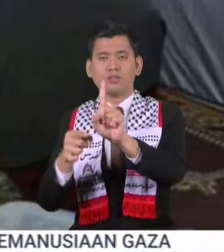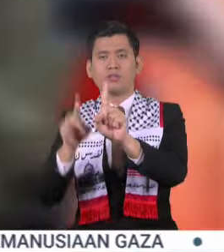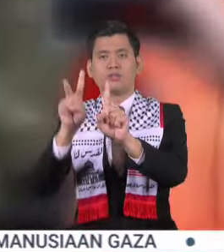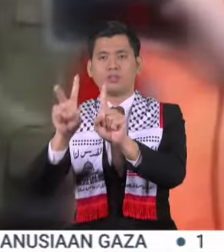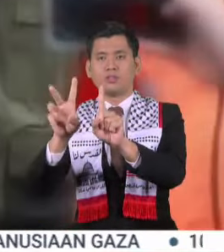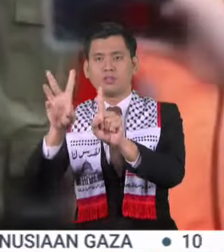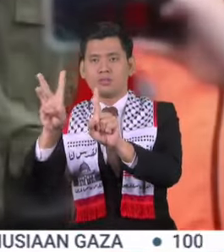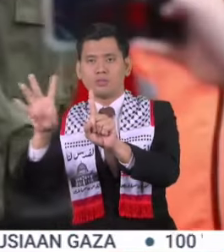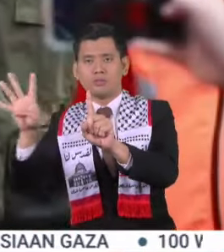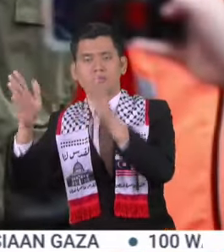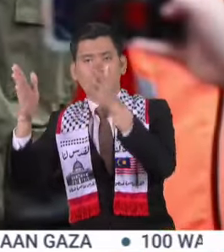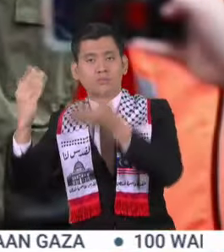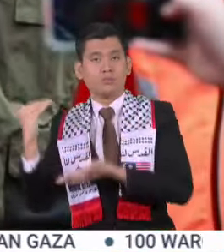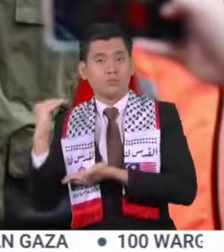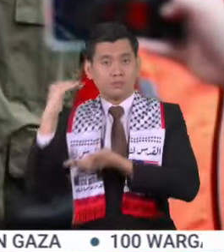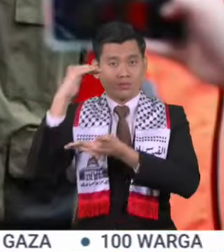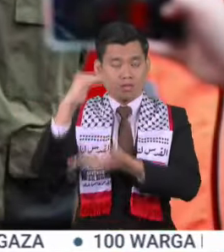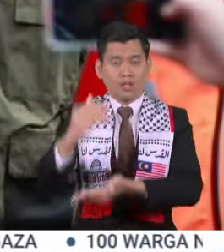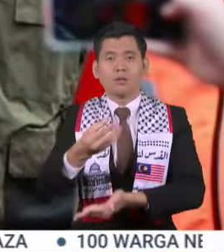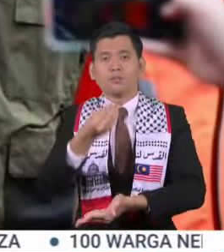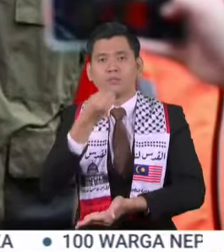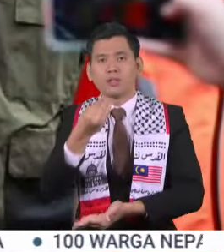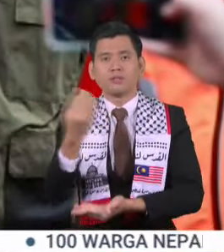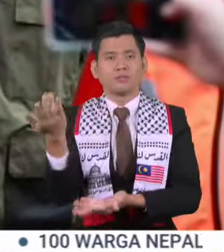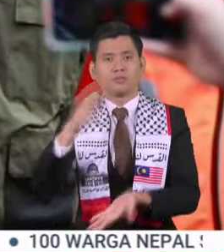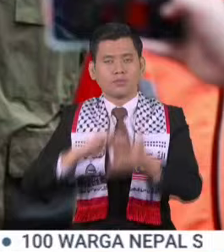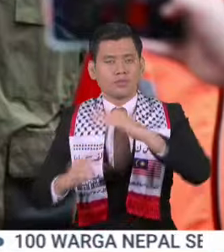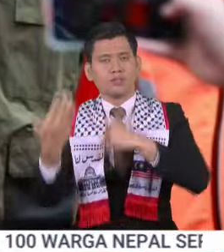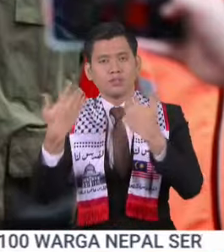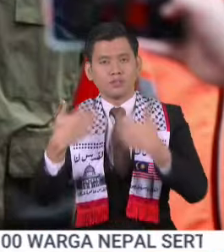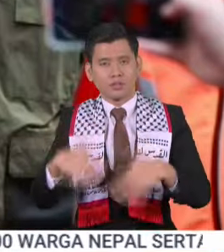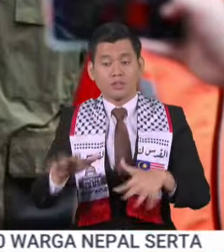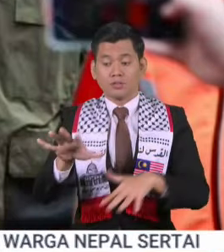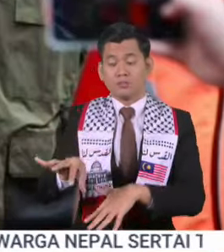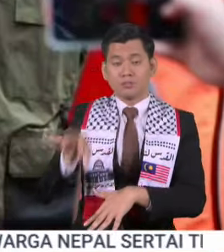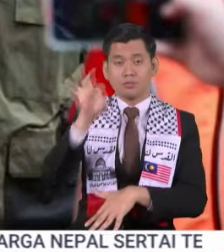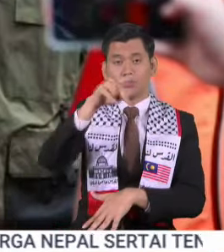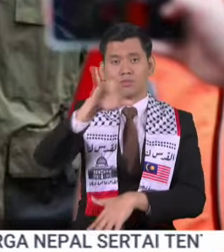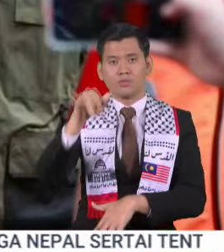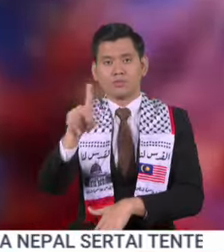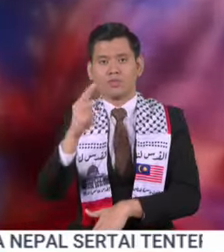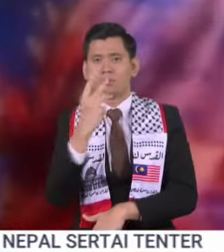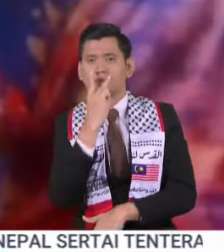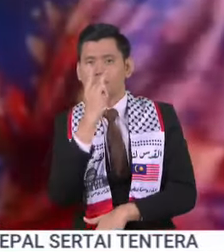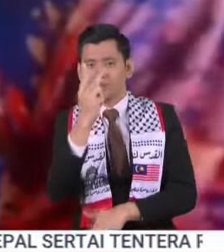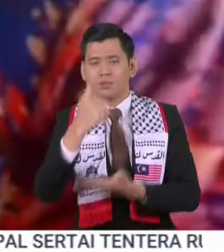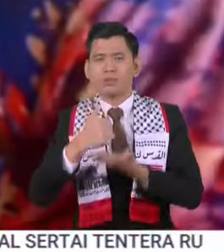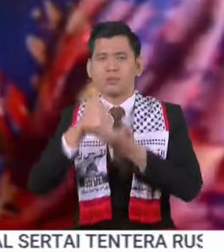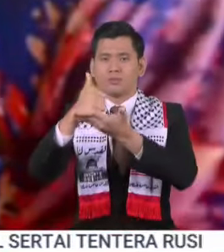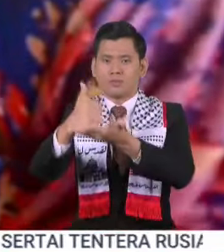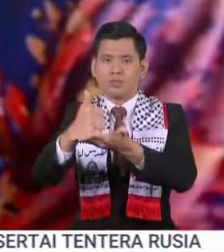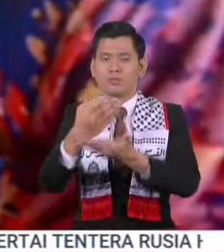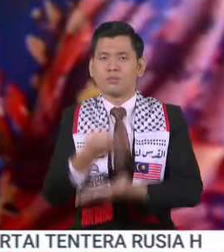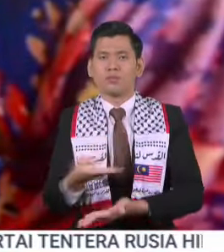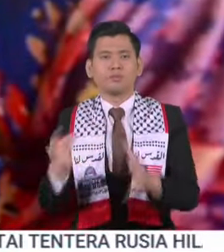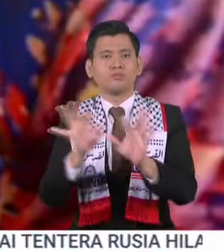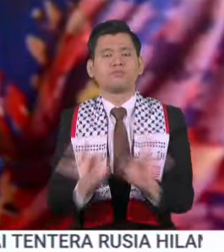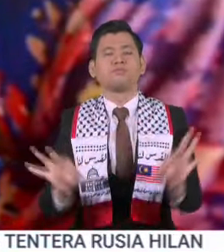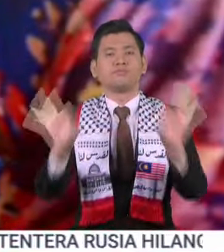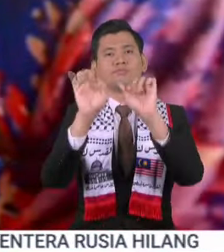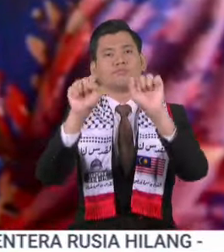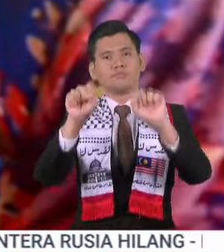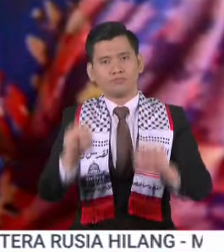pembekal makanan berbungkus juga telah dilantik oleh JKM bagi memastikan bantuan keperluan asas dapat dibekalkan